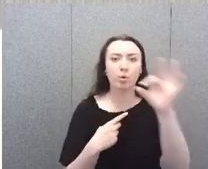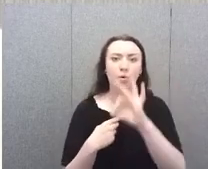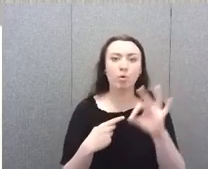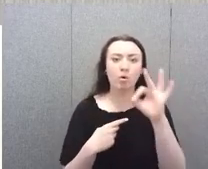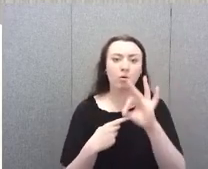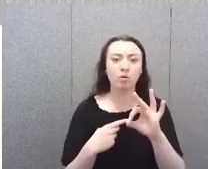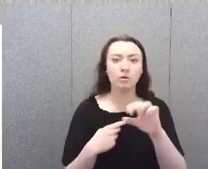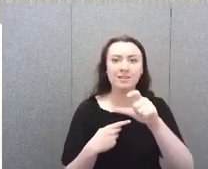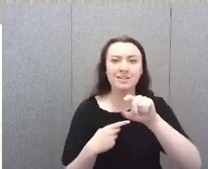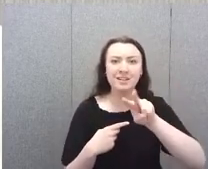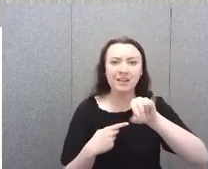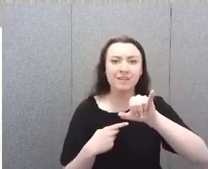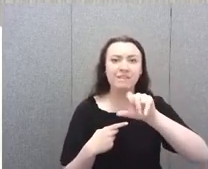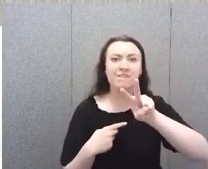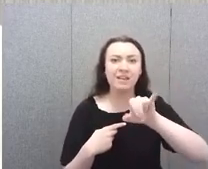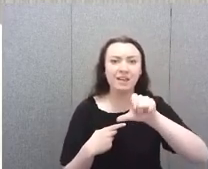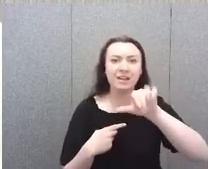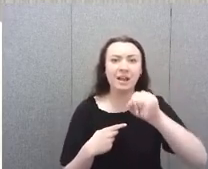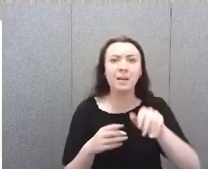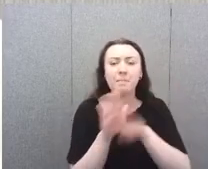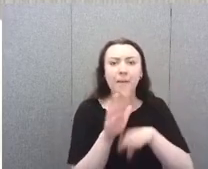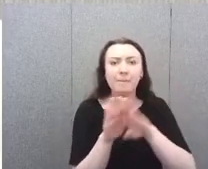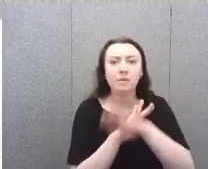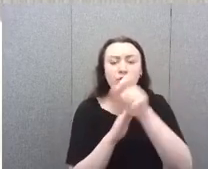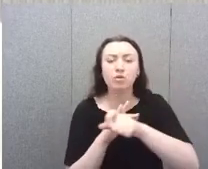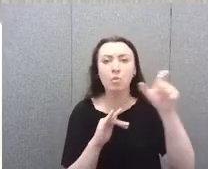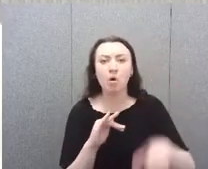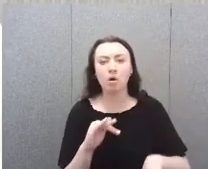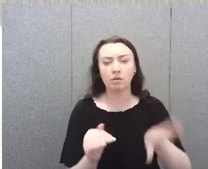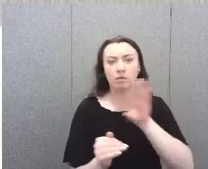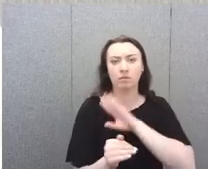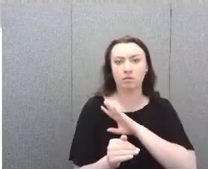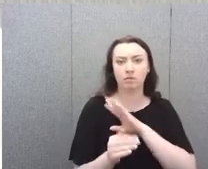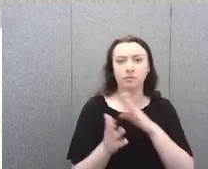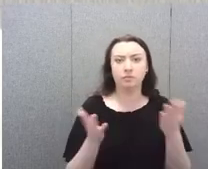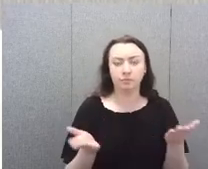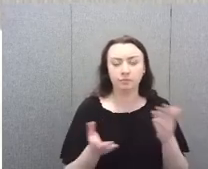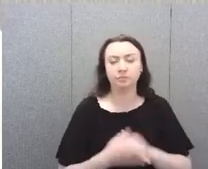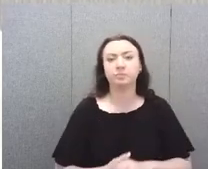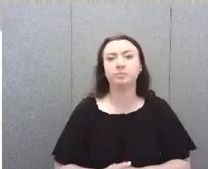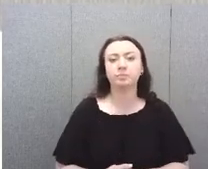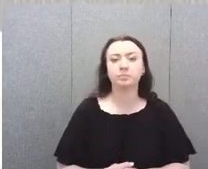виду и смерти гражданского населения.